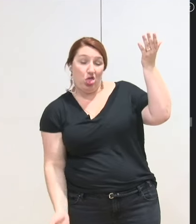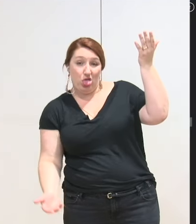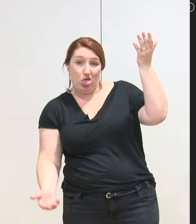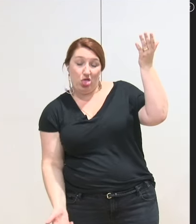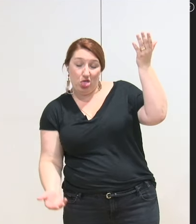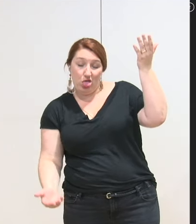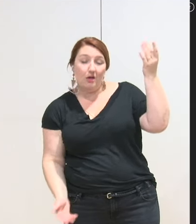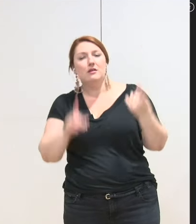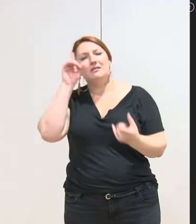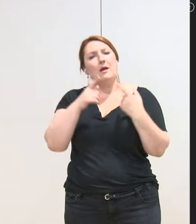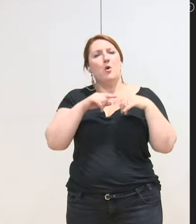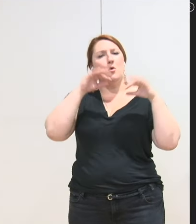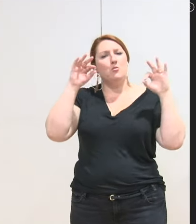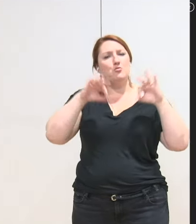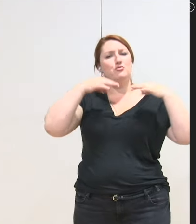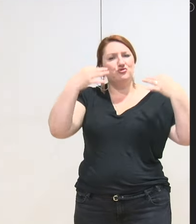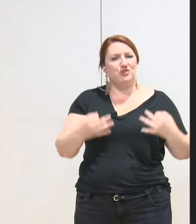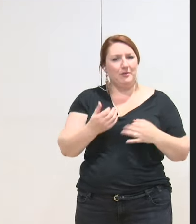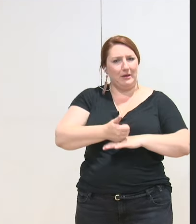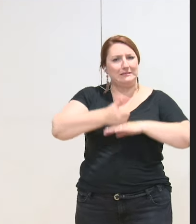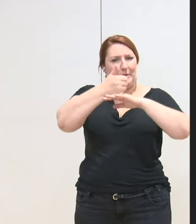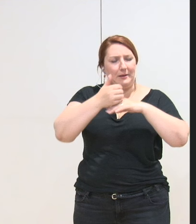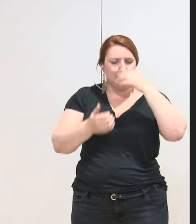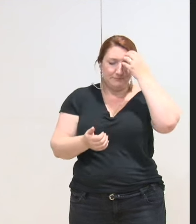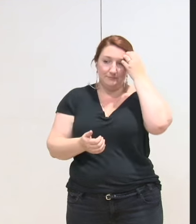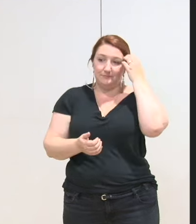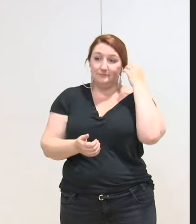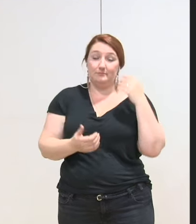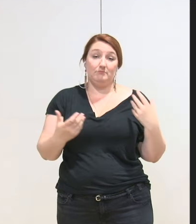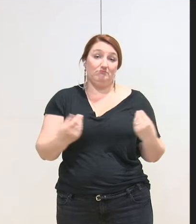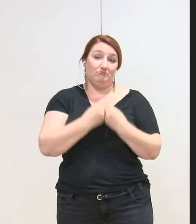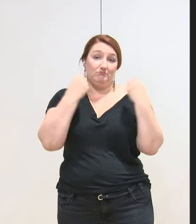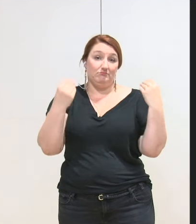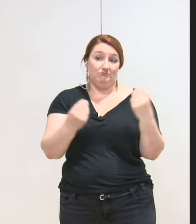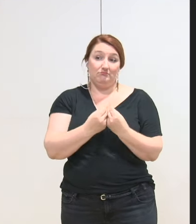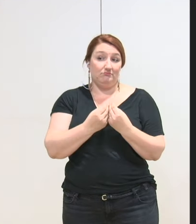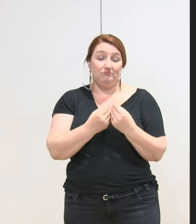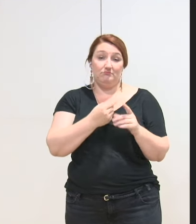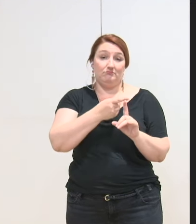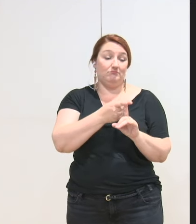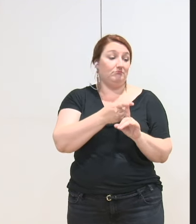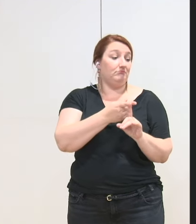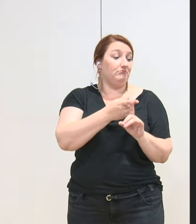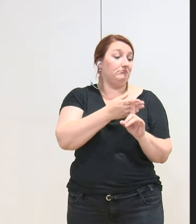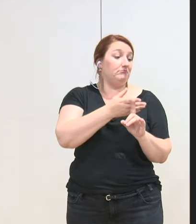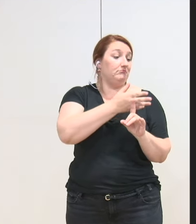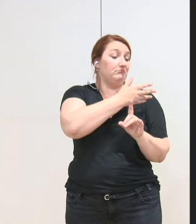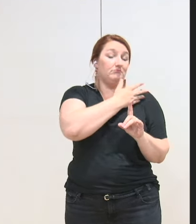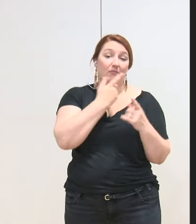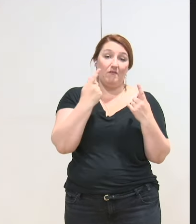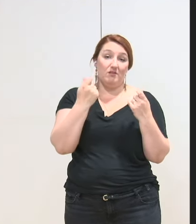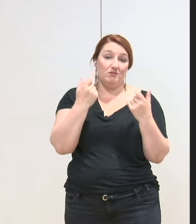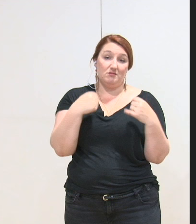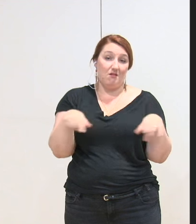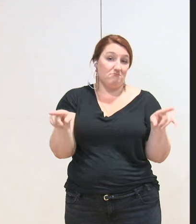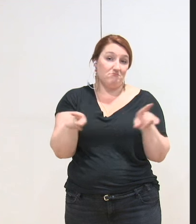ville et en ce sens il est malheureusement dans la continuité de la rétrospective financière que vous connaissez et